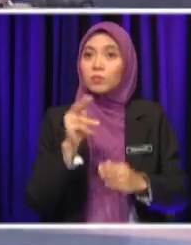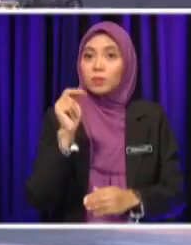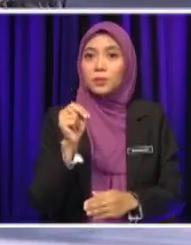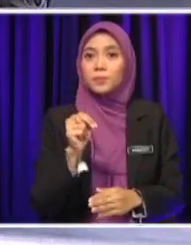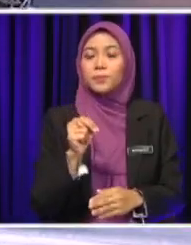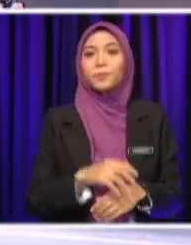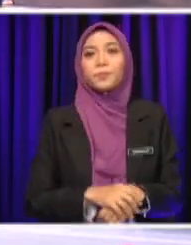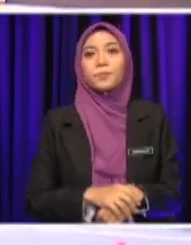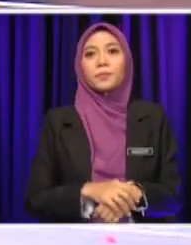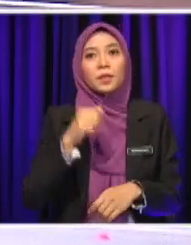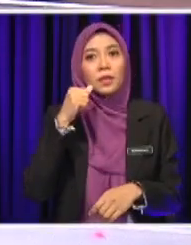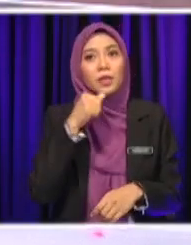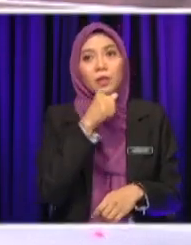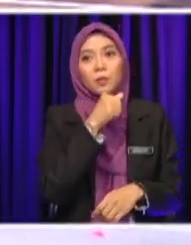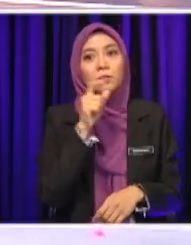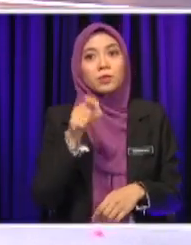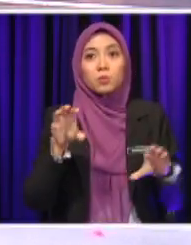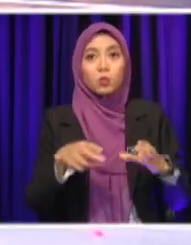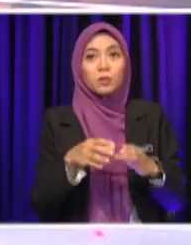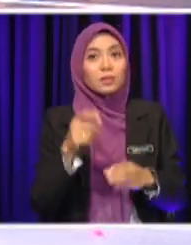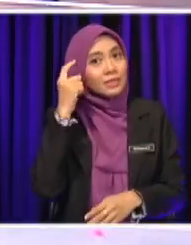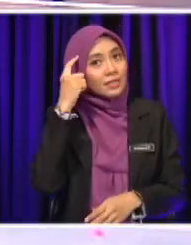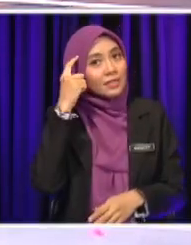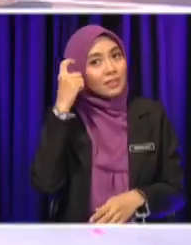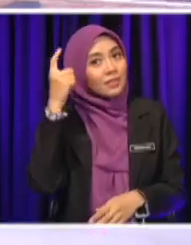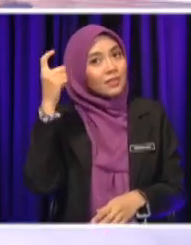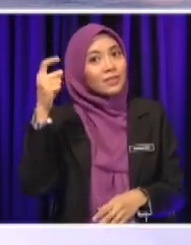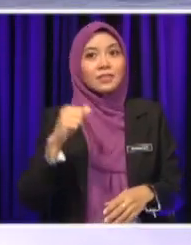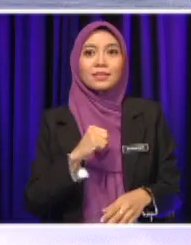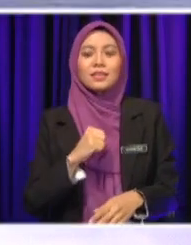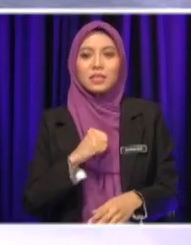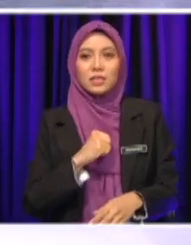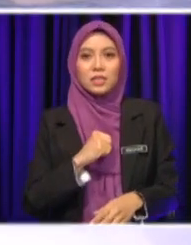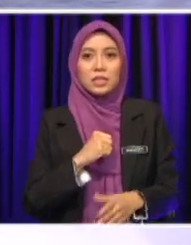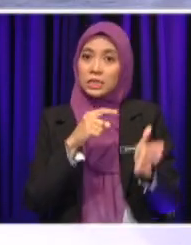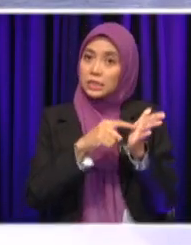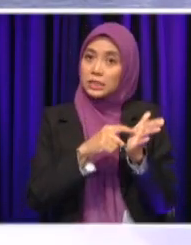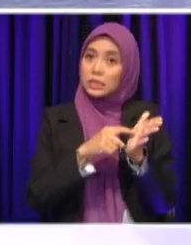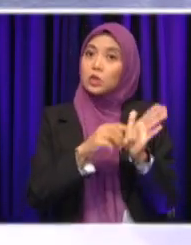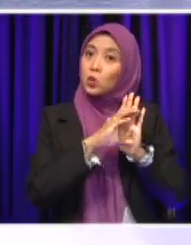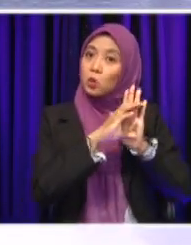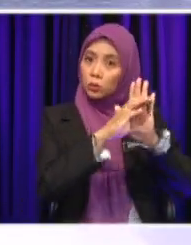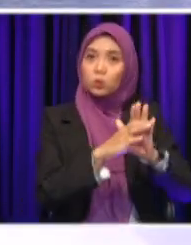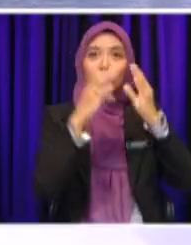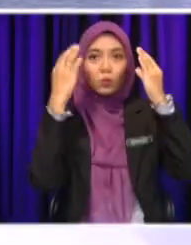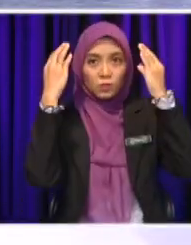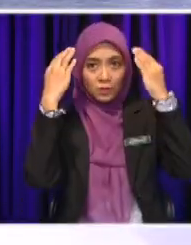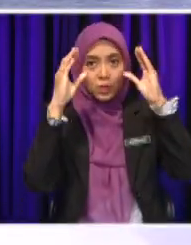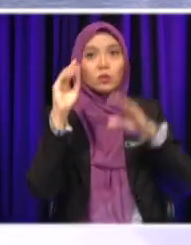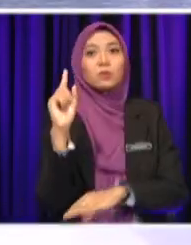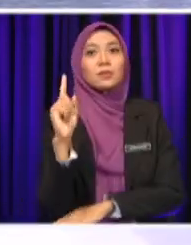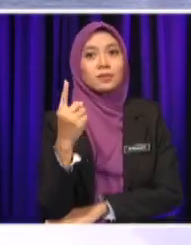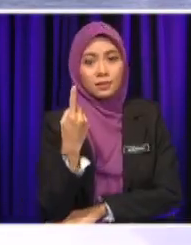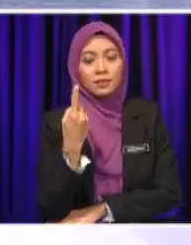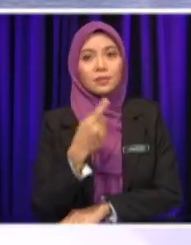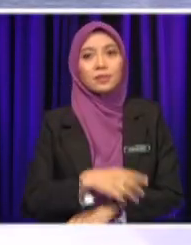Aiman punya idea sendirilah. Ini adalah contoh projek yang diberikan oleh cikgu lah. Cikgu bagi